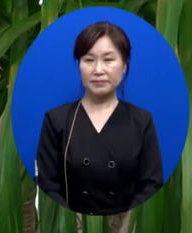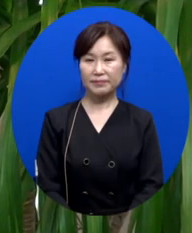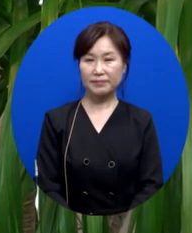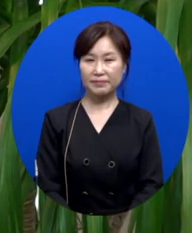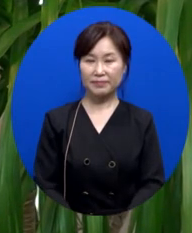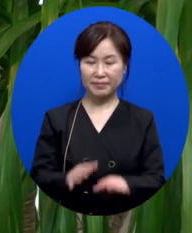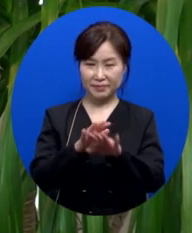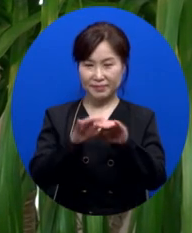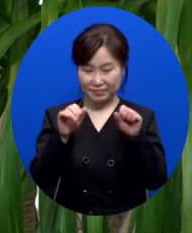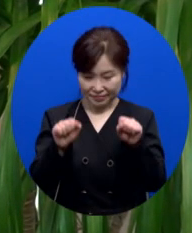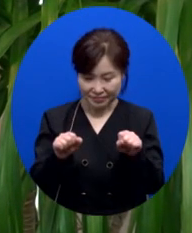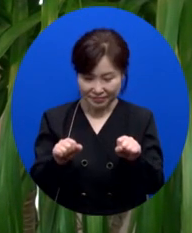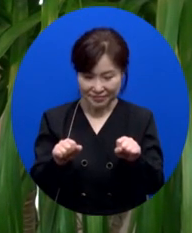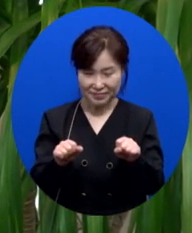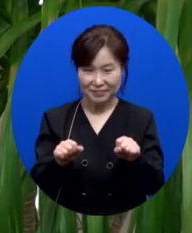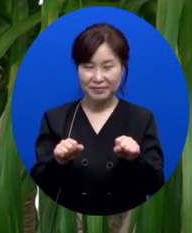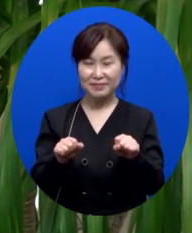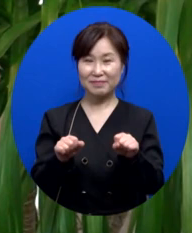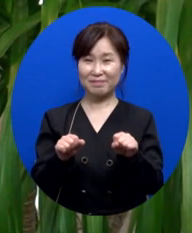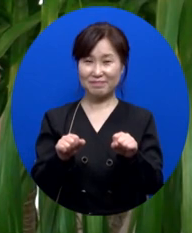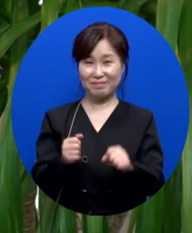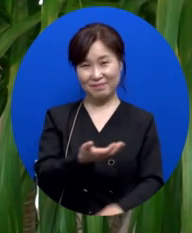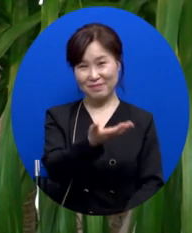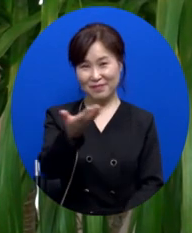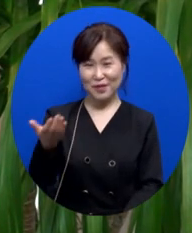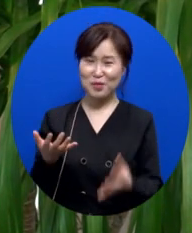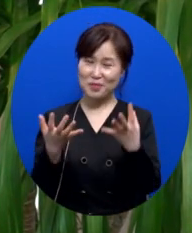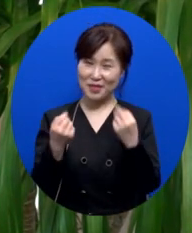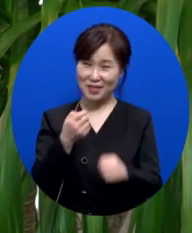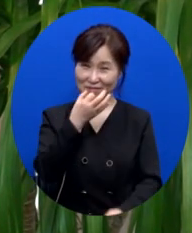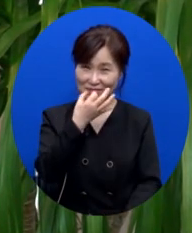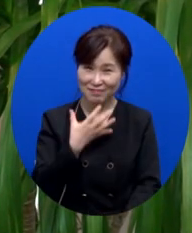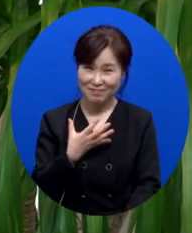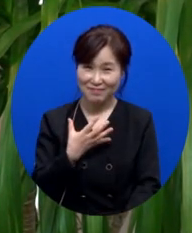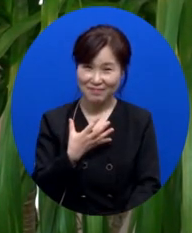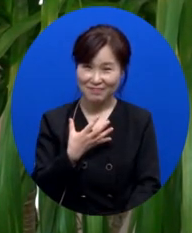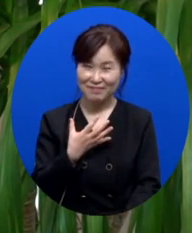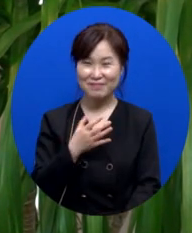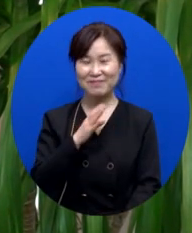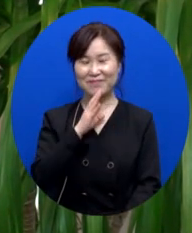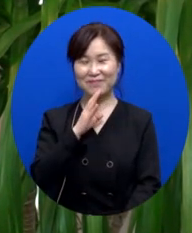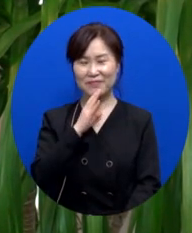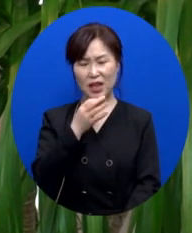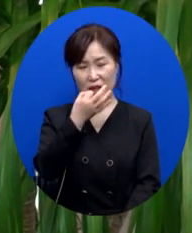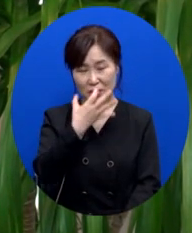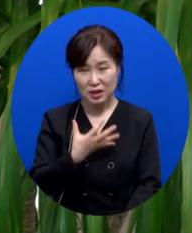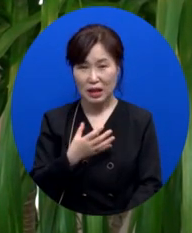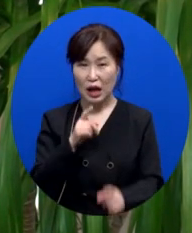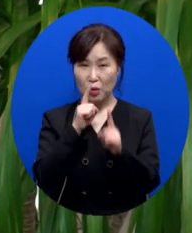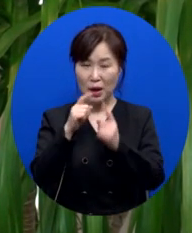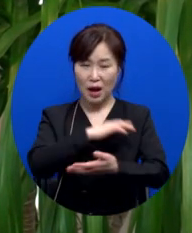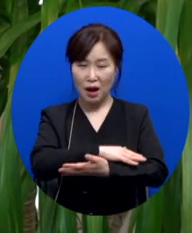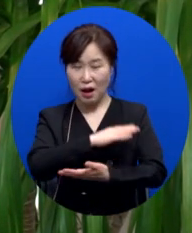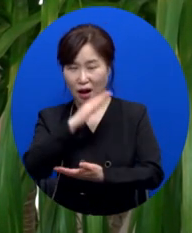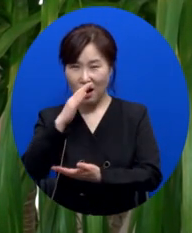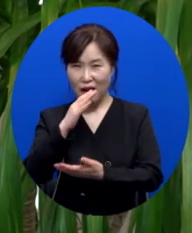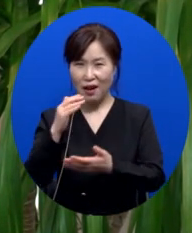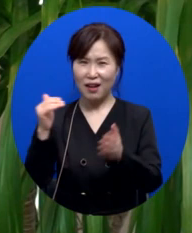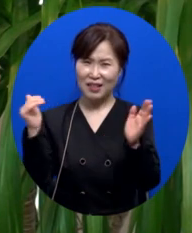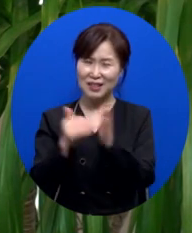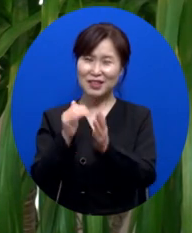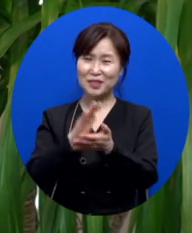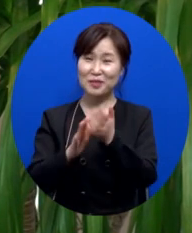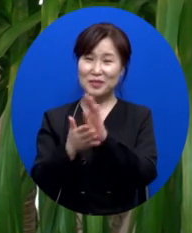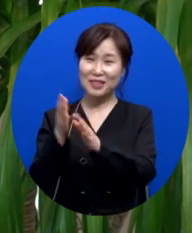시청자 여러분 안녕하세요 많이 힘드시죠 힘든 이야기를 말하자면 아마 끝도 없을 것입니다